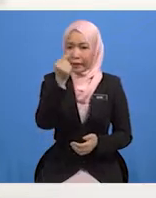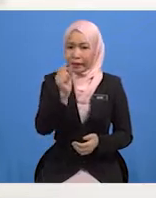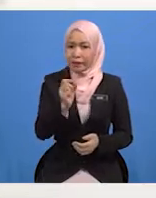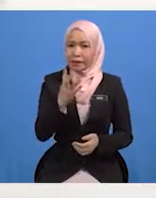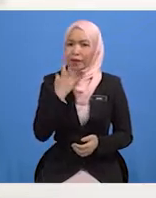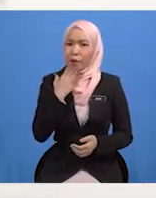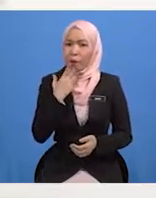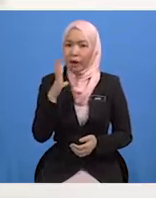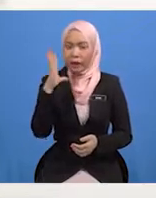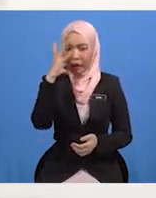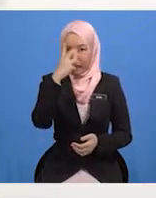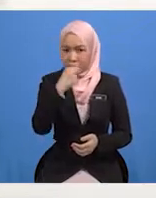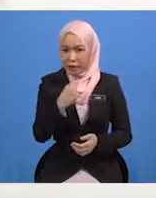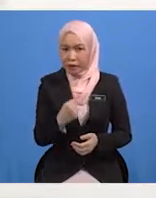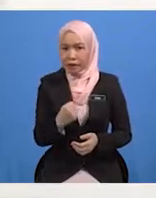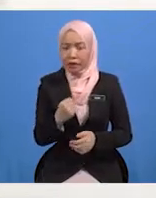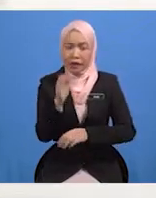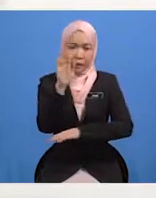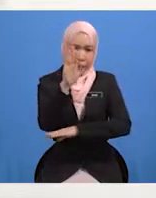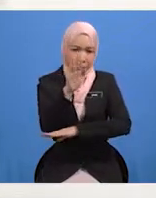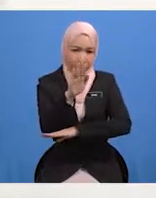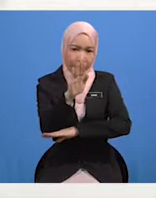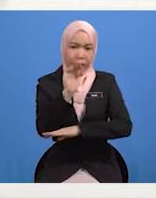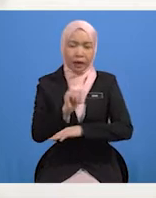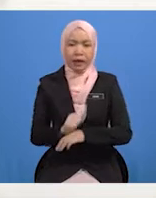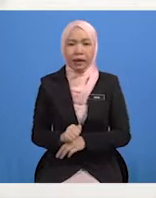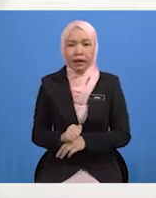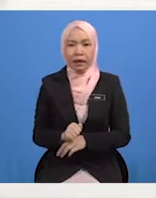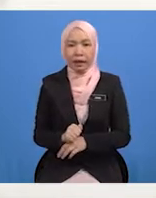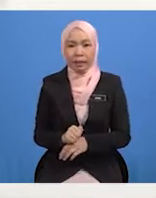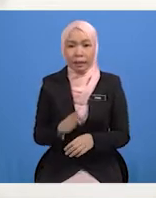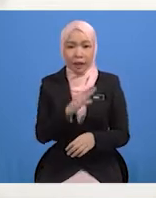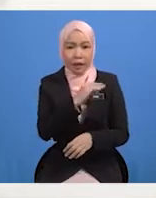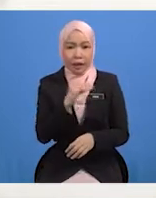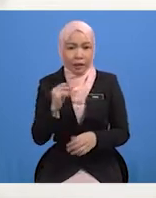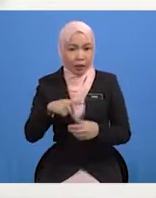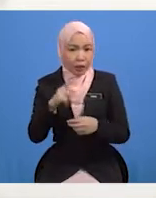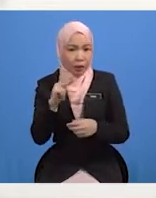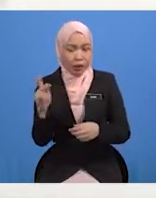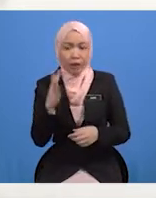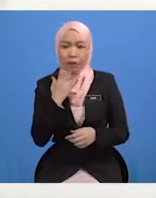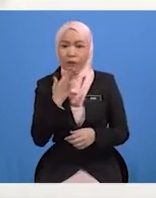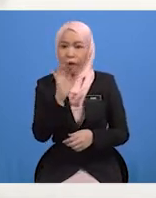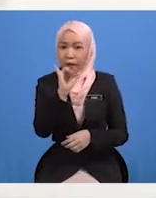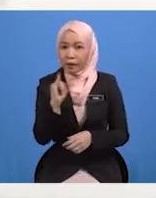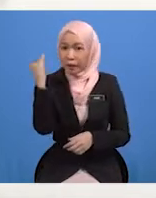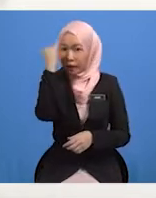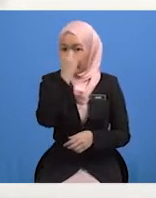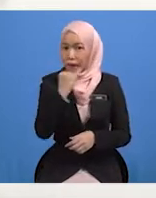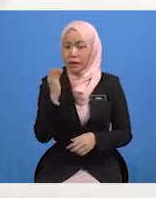yang berturutan lalu meninggalkan warna kemilau yang indah, saya akan